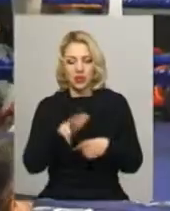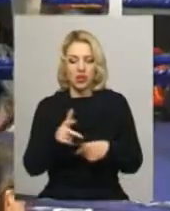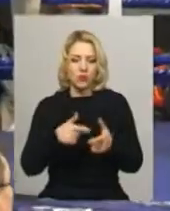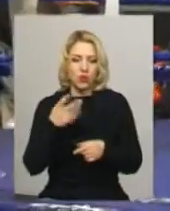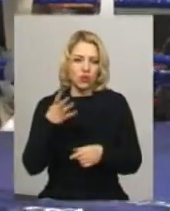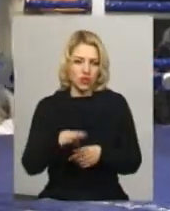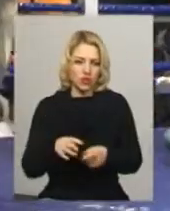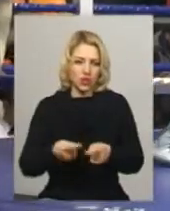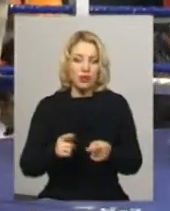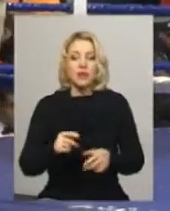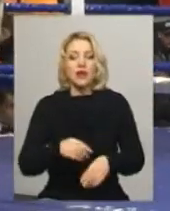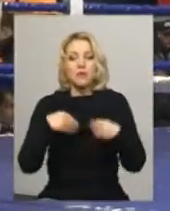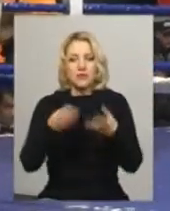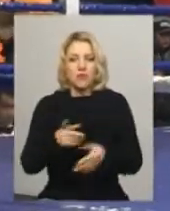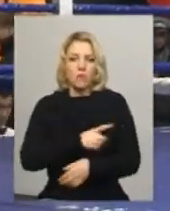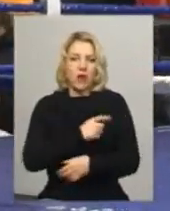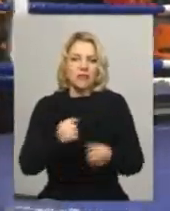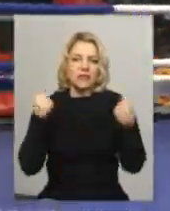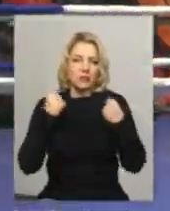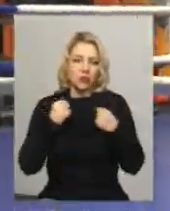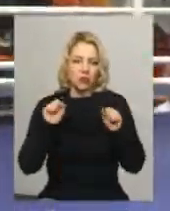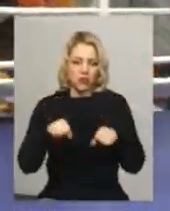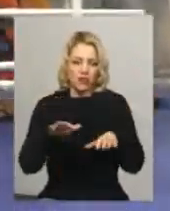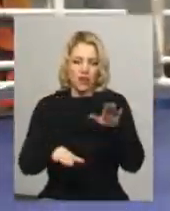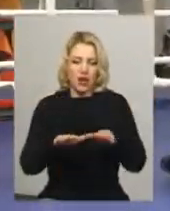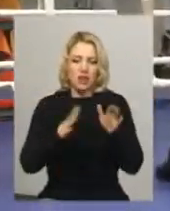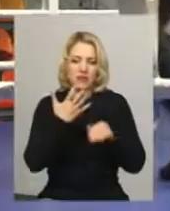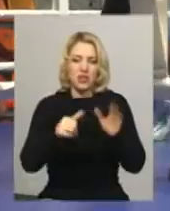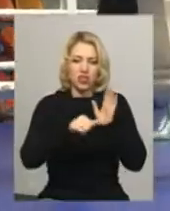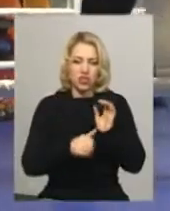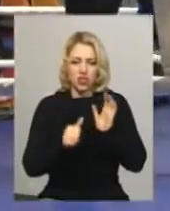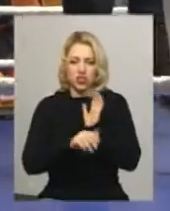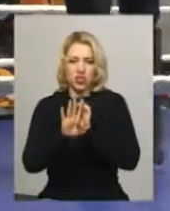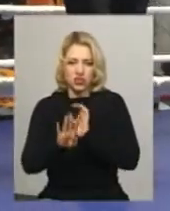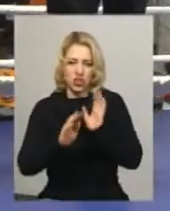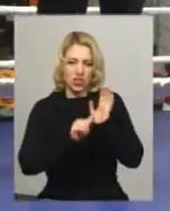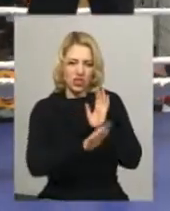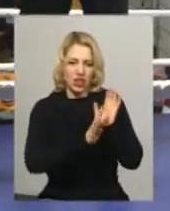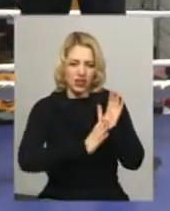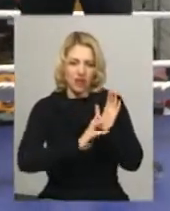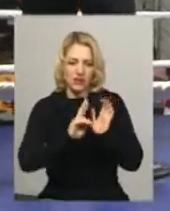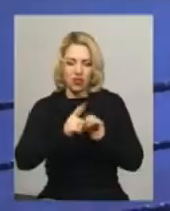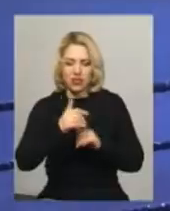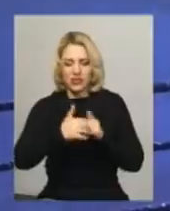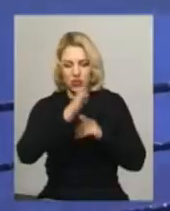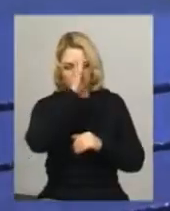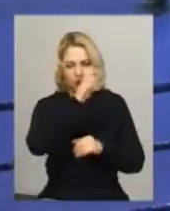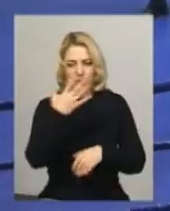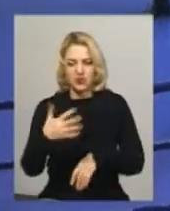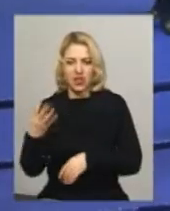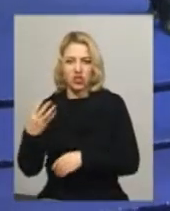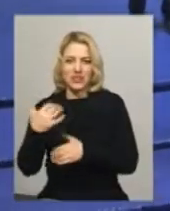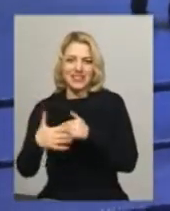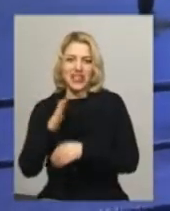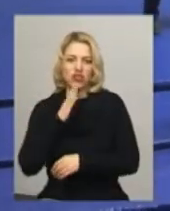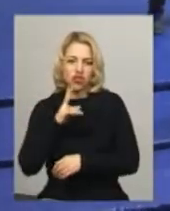бої. Присвоєння звання майстра спорту можливо в вазі 56, 64 та 69 кілограмів серед чоловіків та 54 кілограми серед